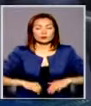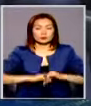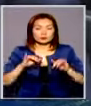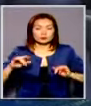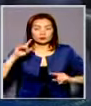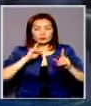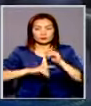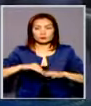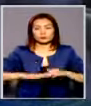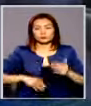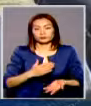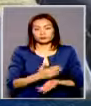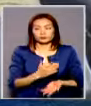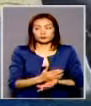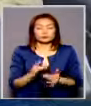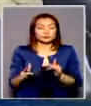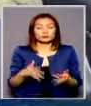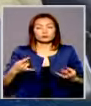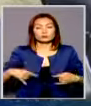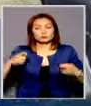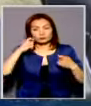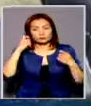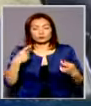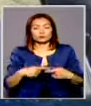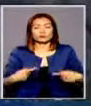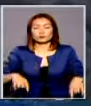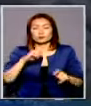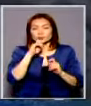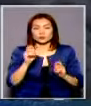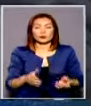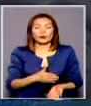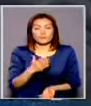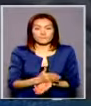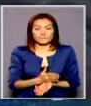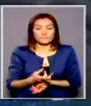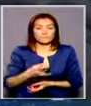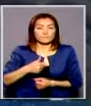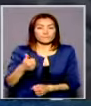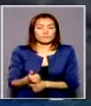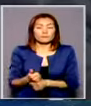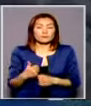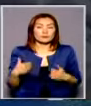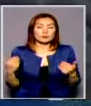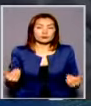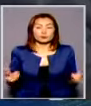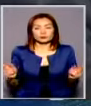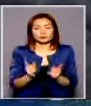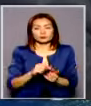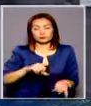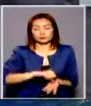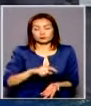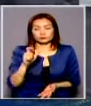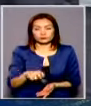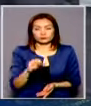кеңейтілген ғылыми кеңес өтті. Іс-шарада туған күн иесіне бірқатар марапат табысталды. Өңір басшысының құттықтауын кездесуге арнайы